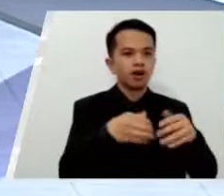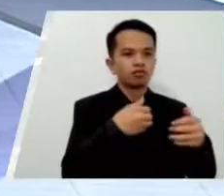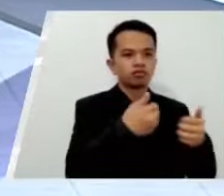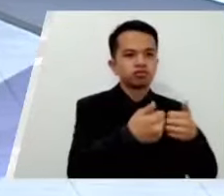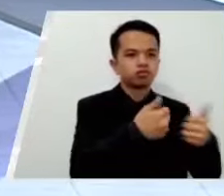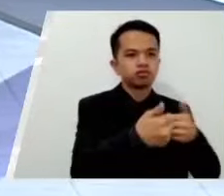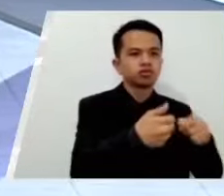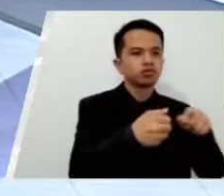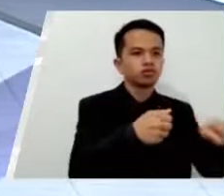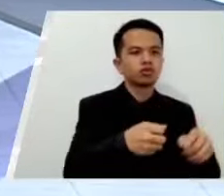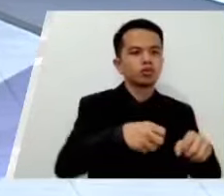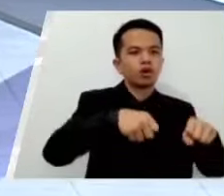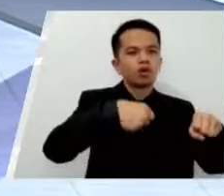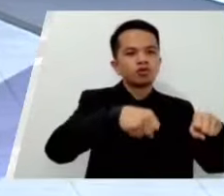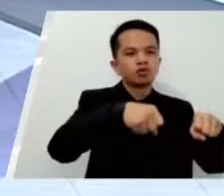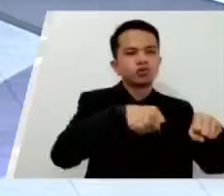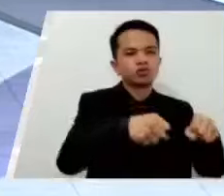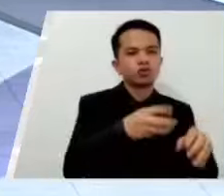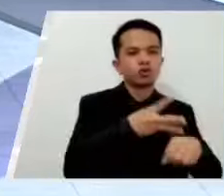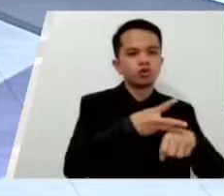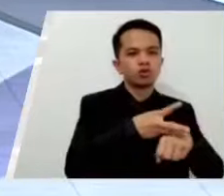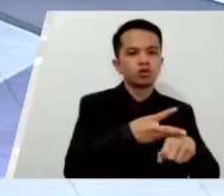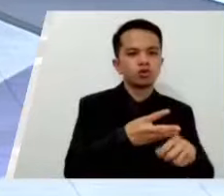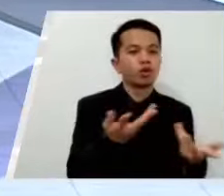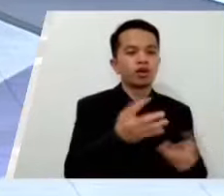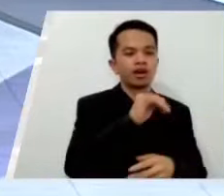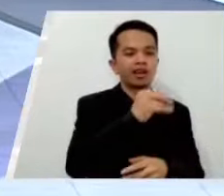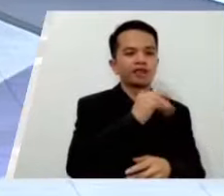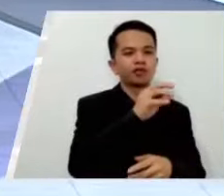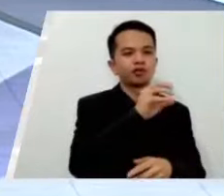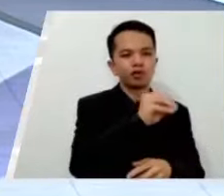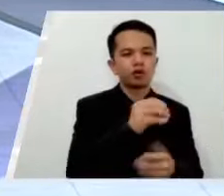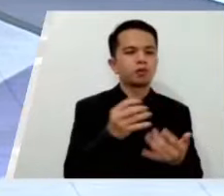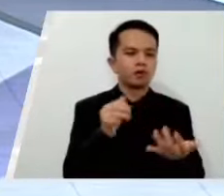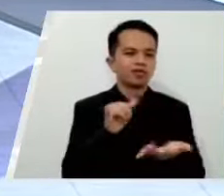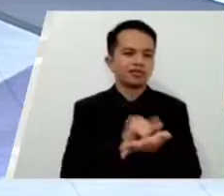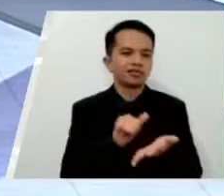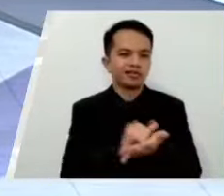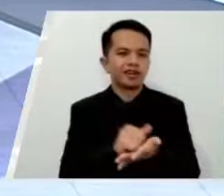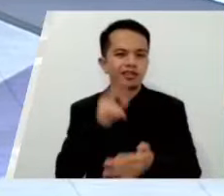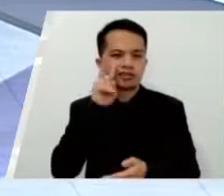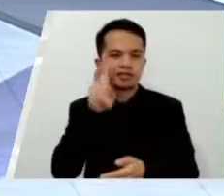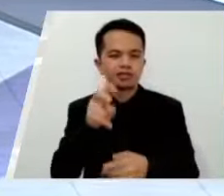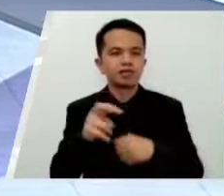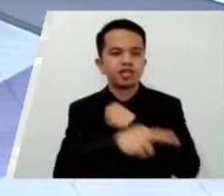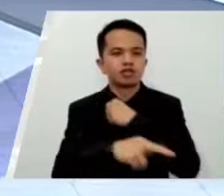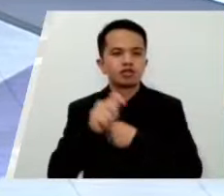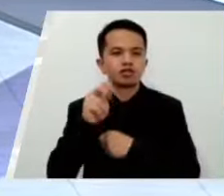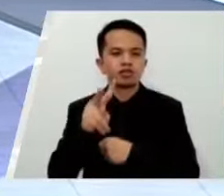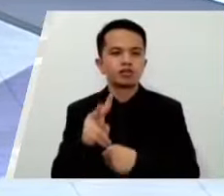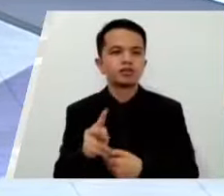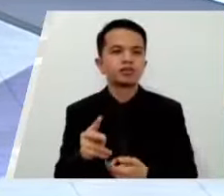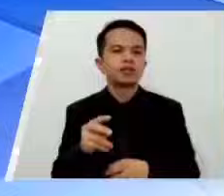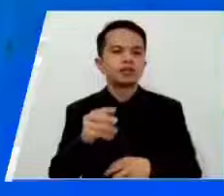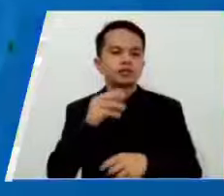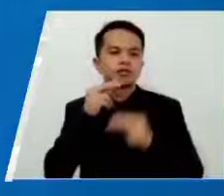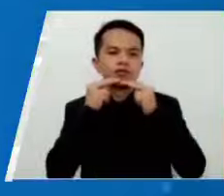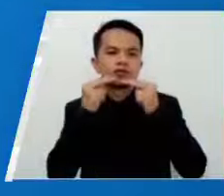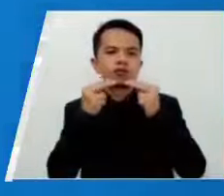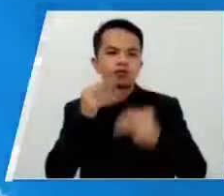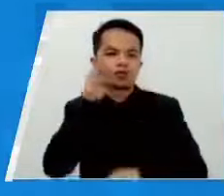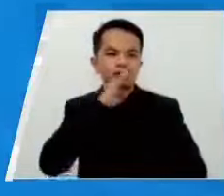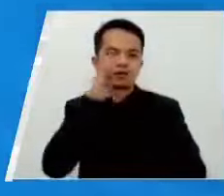kahoy sa Ifugao. Yan ang biyaheng saksi ni Chris Novello ng GMA Regional TV, Balitang Bicolandia.